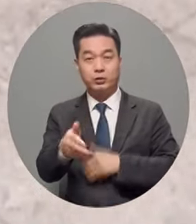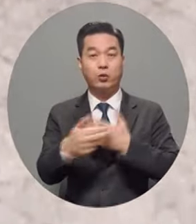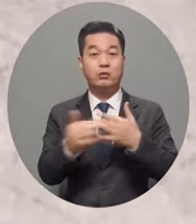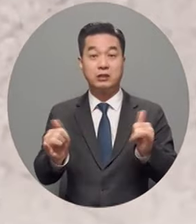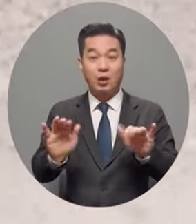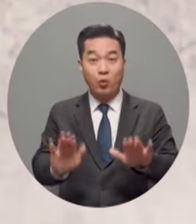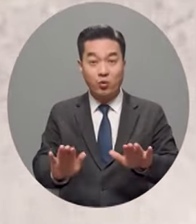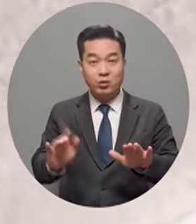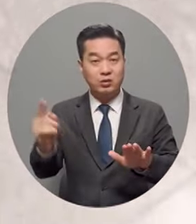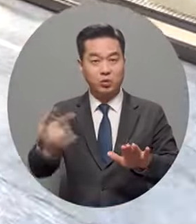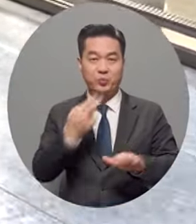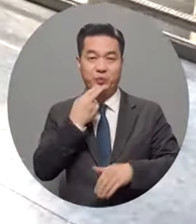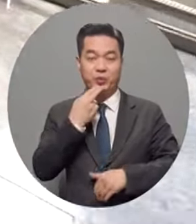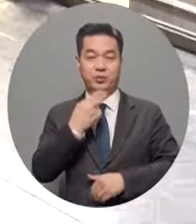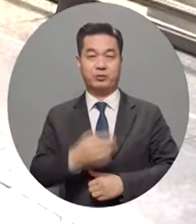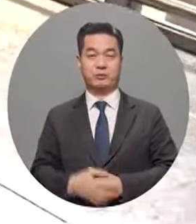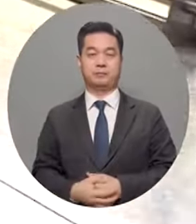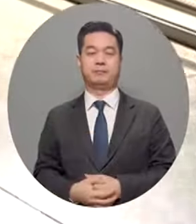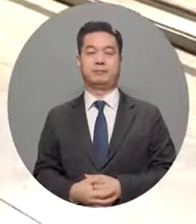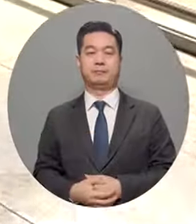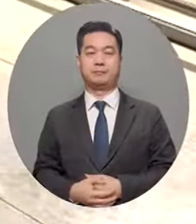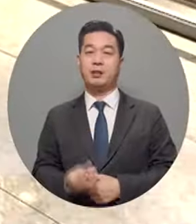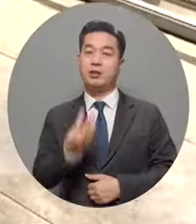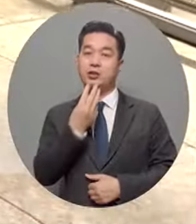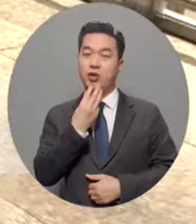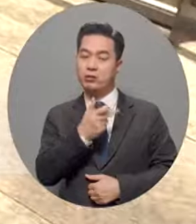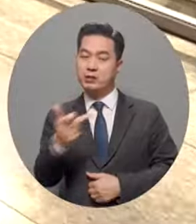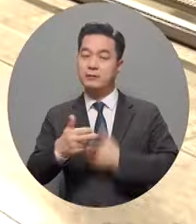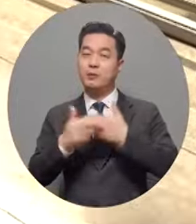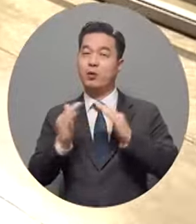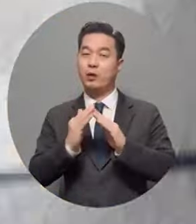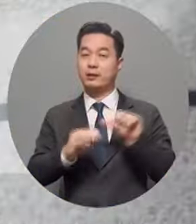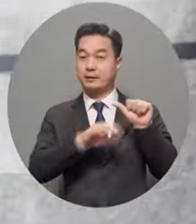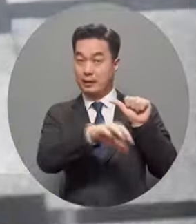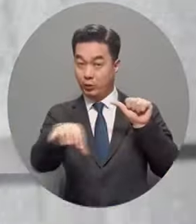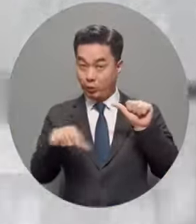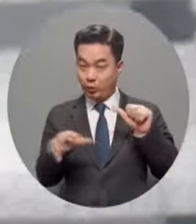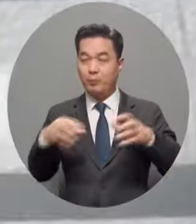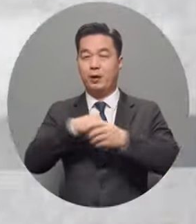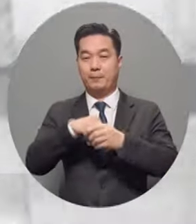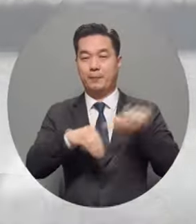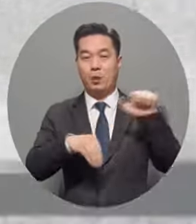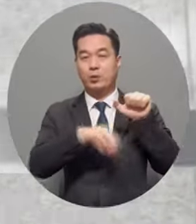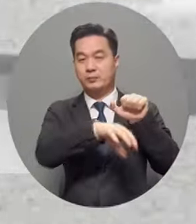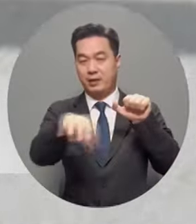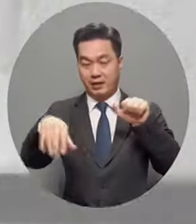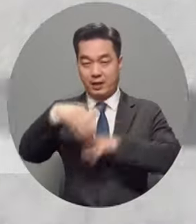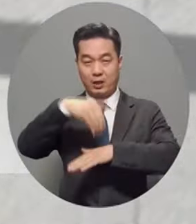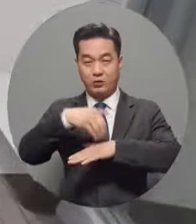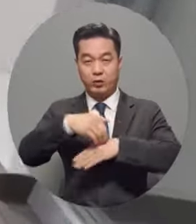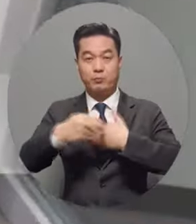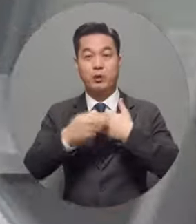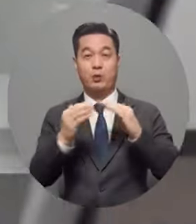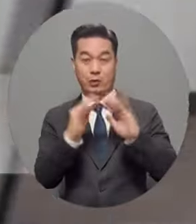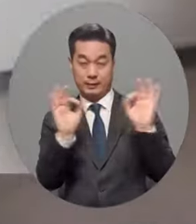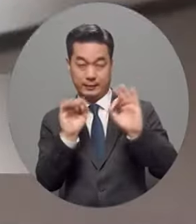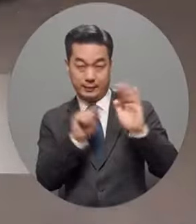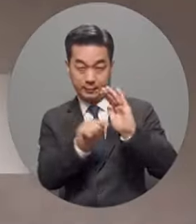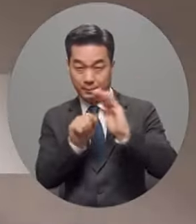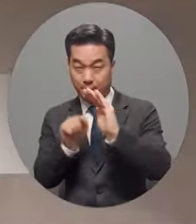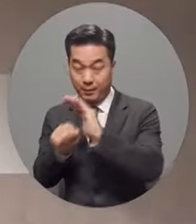돌아오지 않았습니다 정부는 서울의 다섯 개 대형병원을 포함한 50개 수련 병원을 먼저 찾아갔습니다